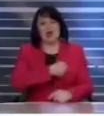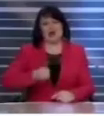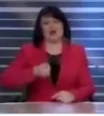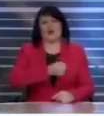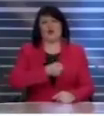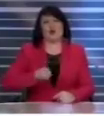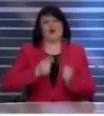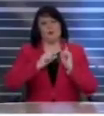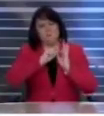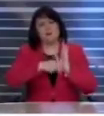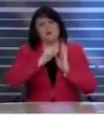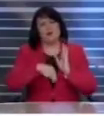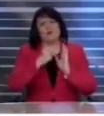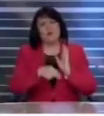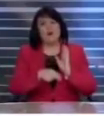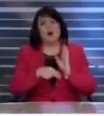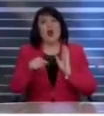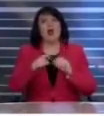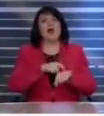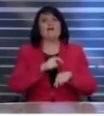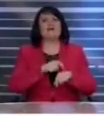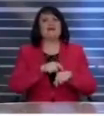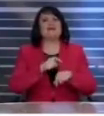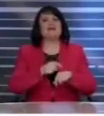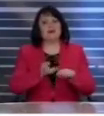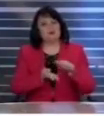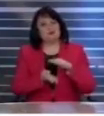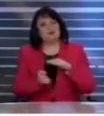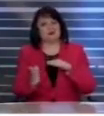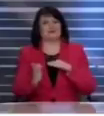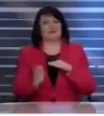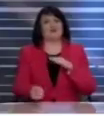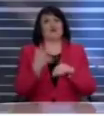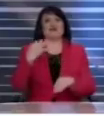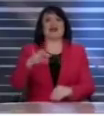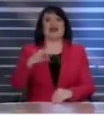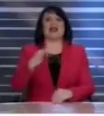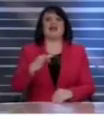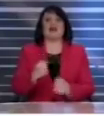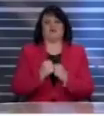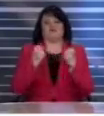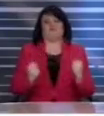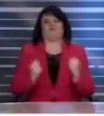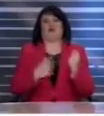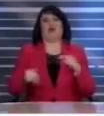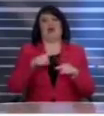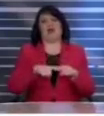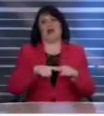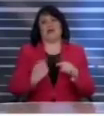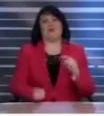με την Ελλάδα να μπορεί πλέον να σηκώνει κεφάλι και να γυρίζει σελίδα. Ένα νέο κεφάλαιο ανοίγει πλέον στην ιστορία της Ελλάδος.